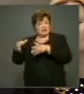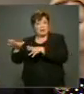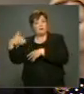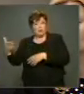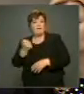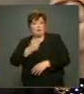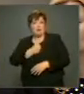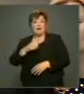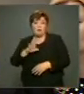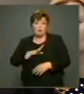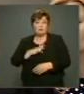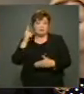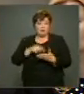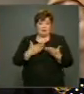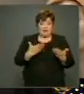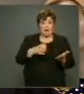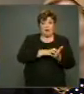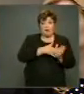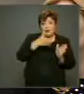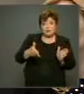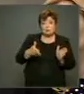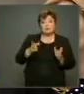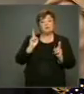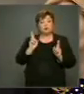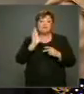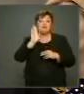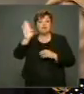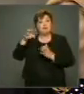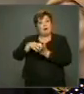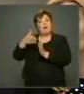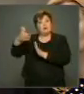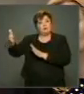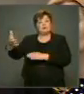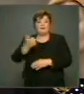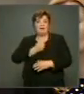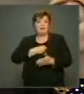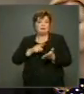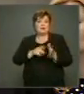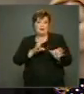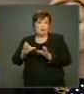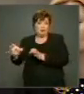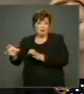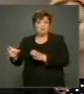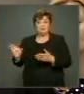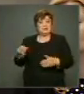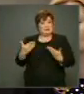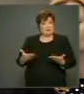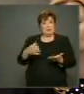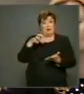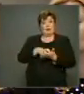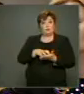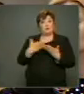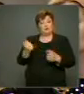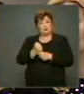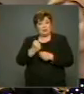sitä velkaa on hoidettavana sekä tällä hallituksilla että tulevilla hallituksilla. Tämä hallitus on tehnyt linjauksia sen eteen,